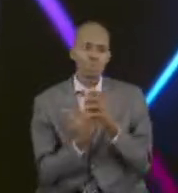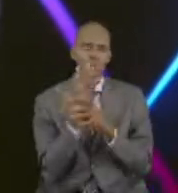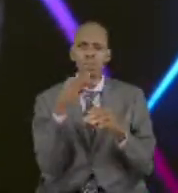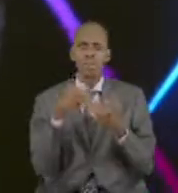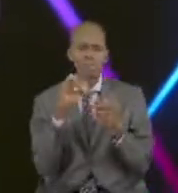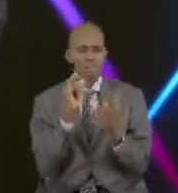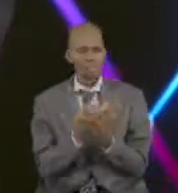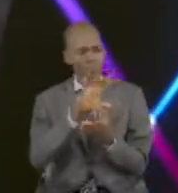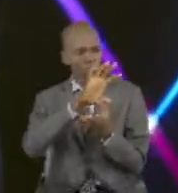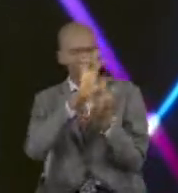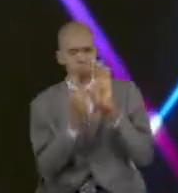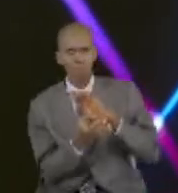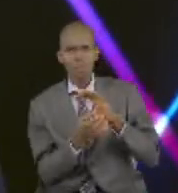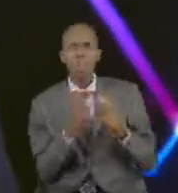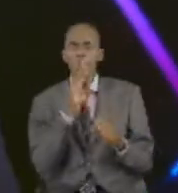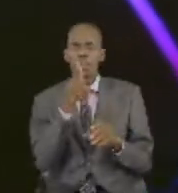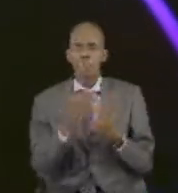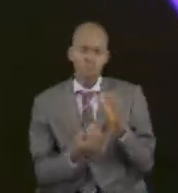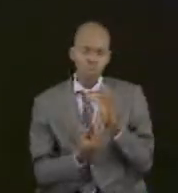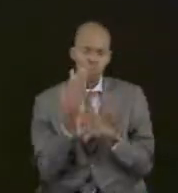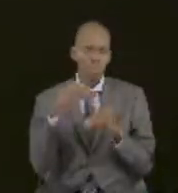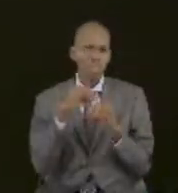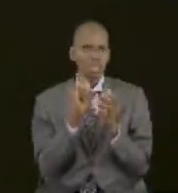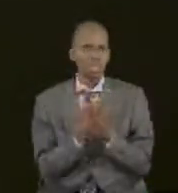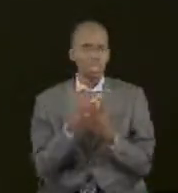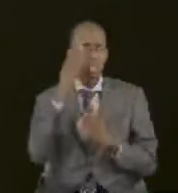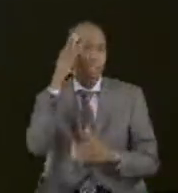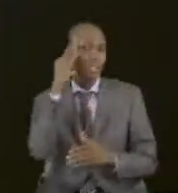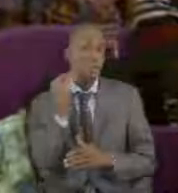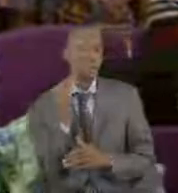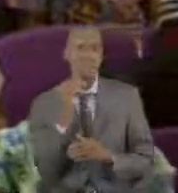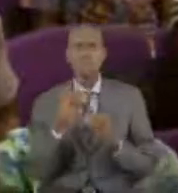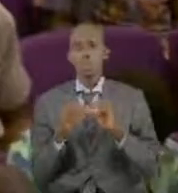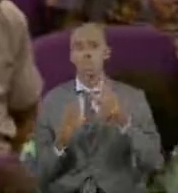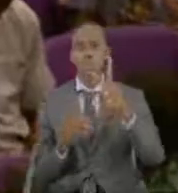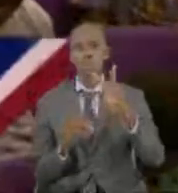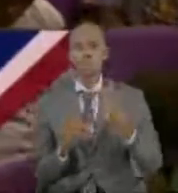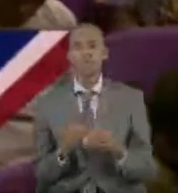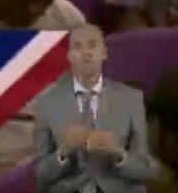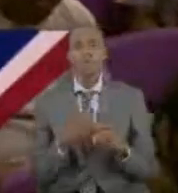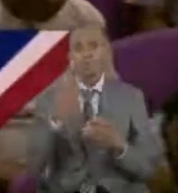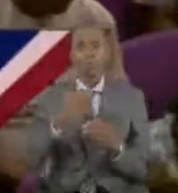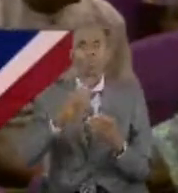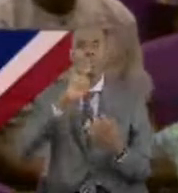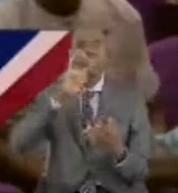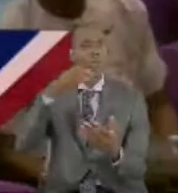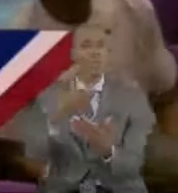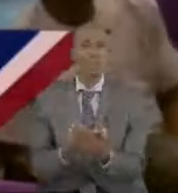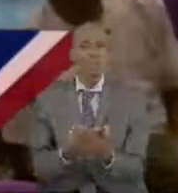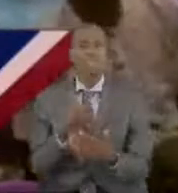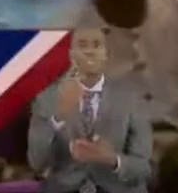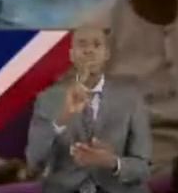cette conversion, dans cette expérience? Voyons numéro 2 ici. Le numéro 2, c'est quoi? C'est